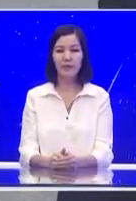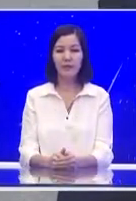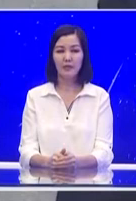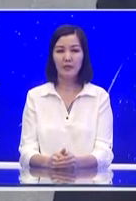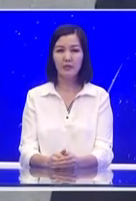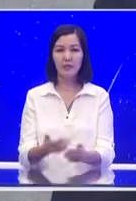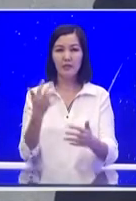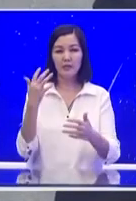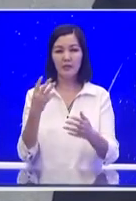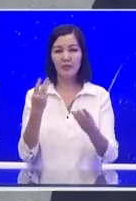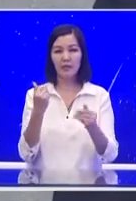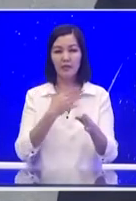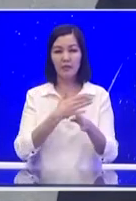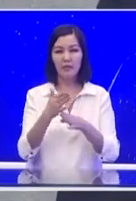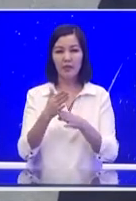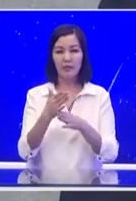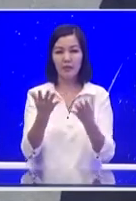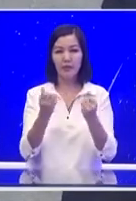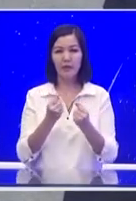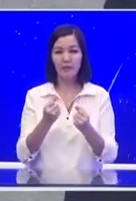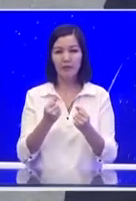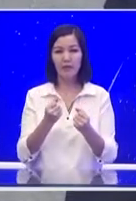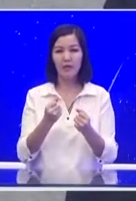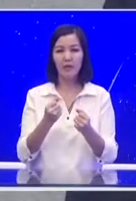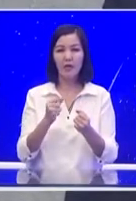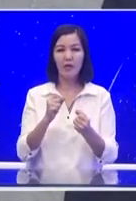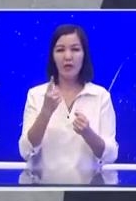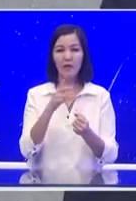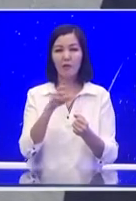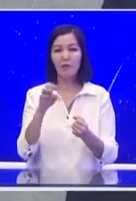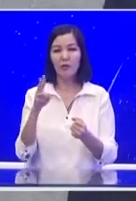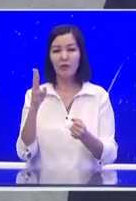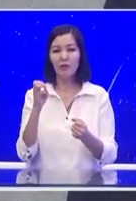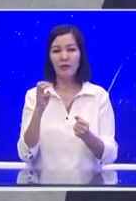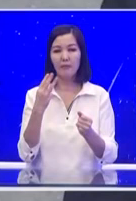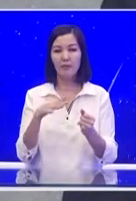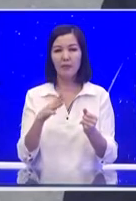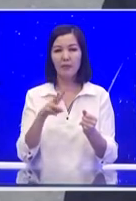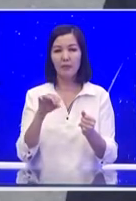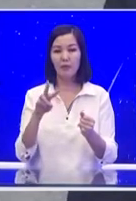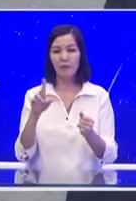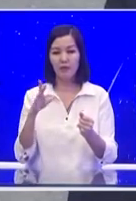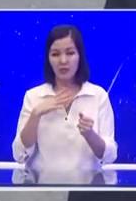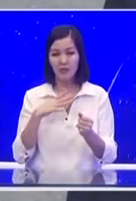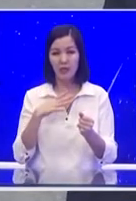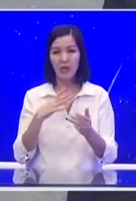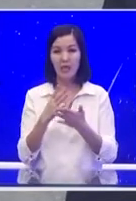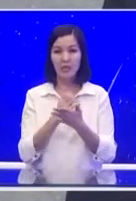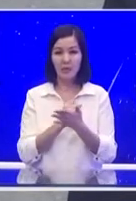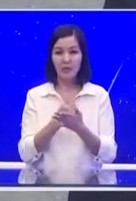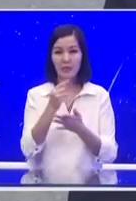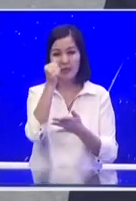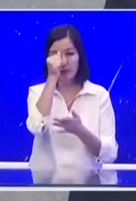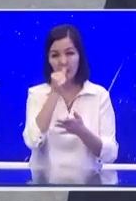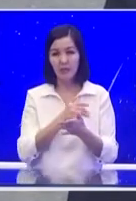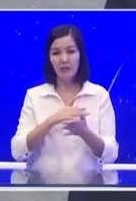На средства районного фонда были приобретены детсредства в размере 1 350 000 тенге. Есть запас на 1 месяц.